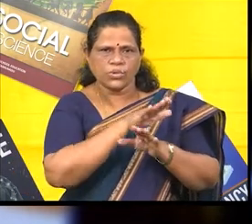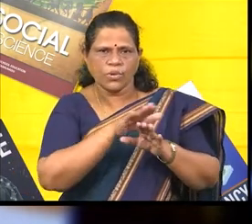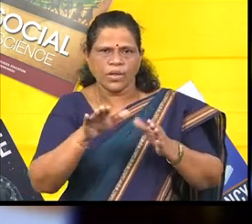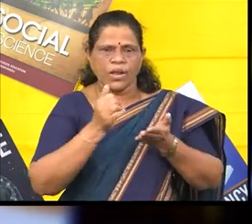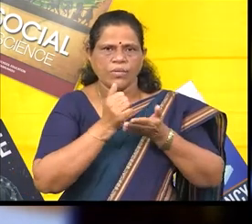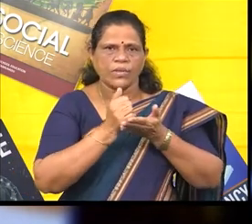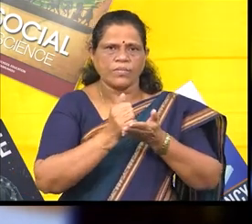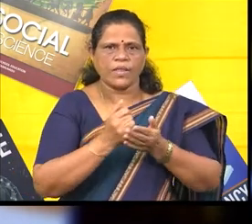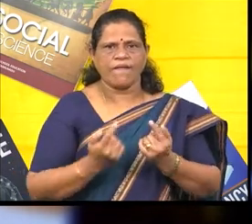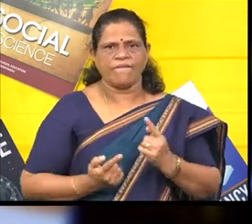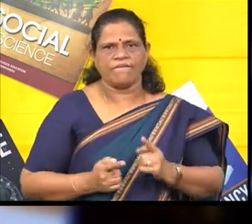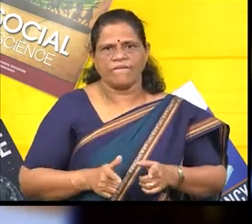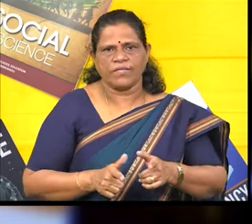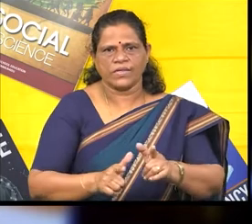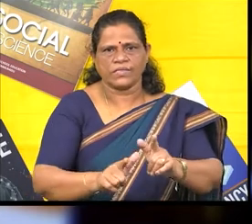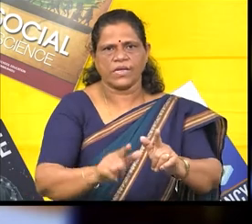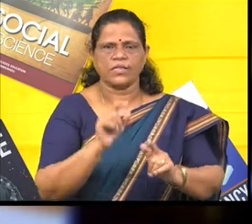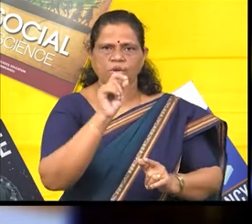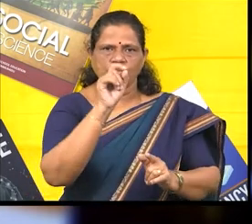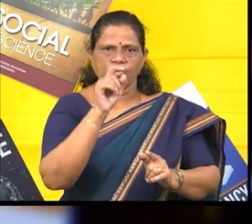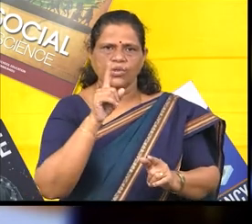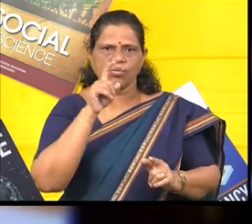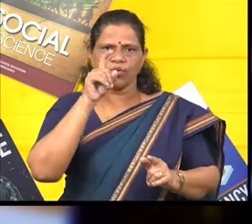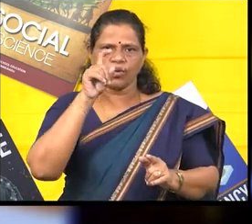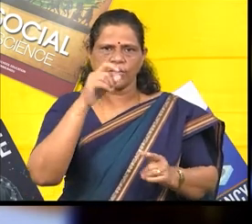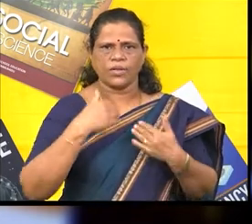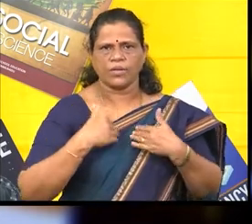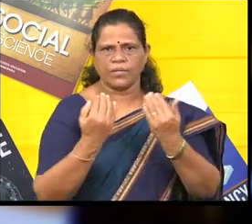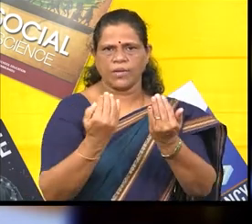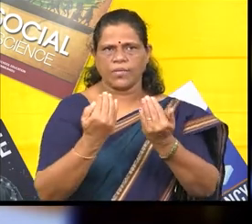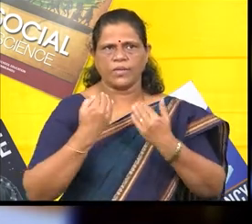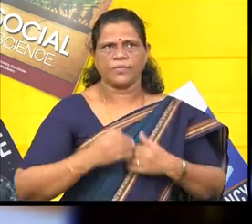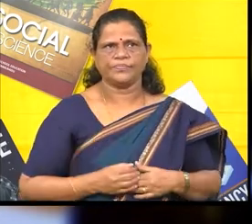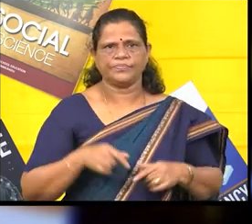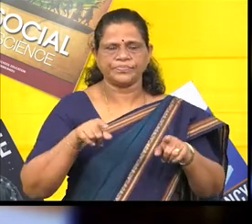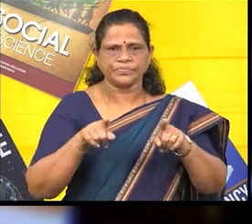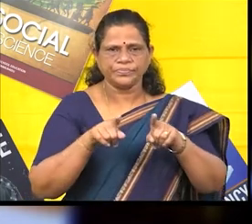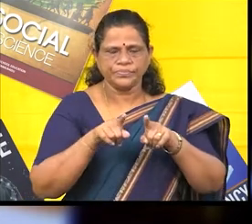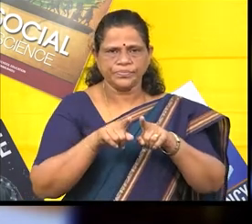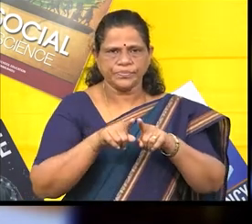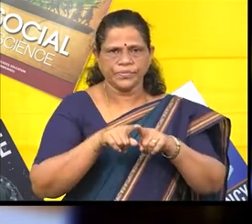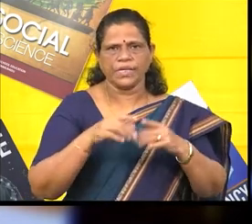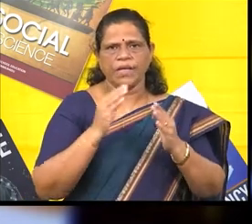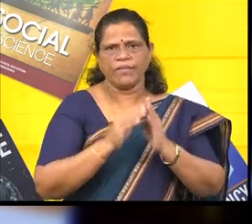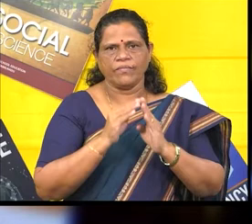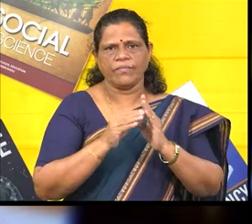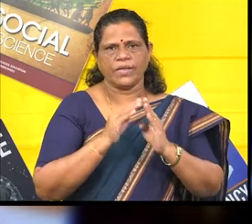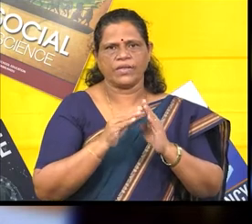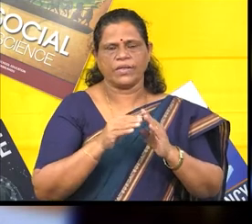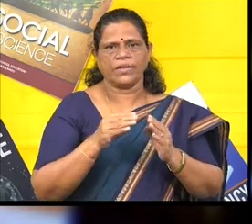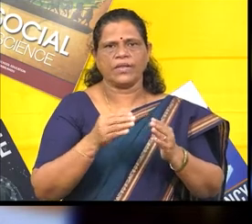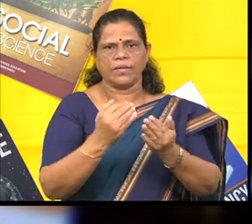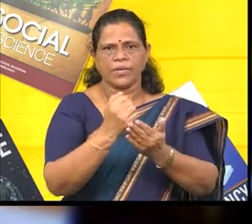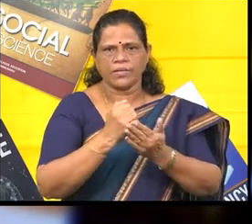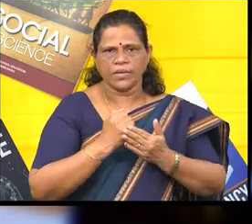பூச்சிக்கொல்லிகளாக பயன்படுத்தி நம்ம விவசாயத்தை வந்து பூச்சிகளிலிருந்தும் புழுக்களிலிருந்தும் நாம் பாதுகாக்கலாம். இந்த மாதிரி வேதியினுடைய பயன்பாடுகளை